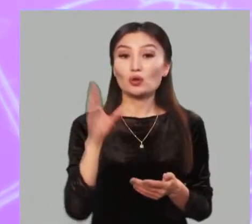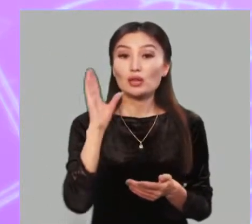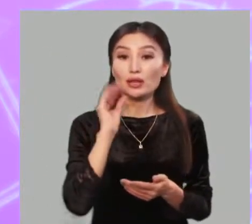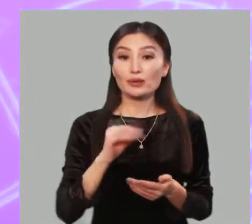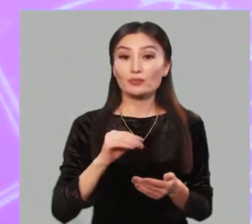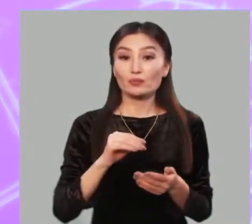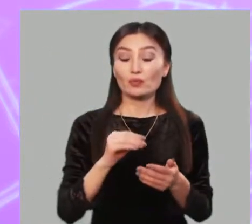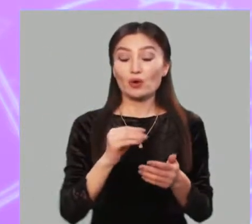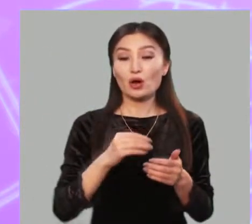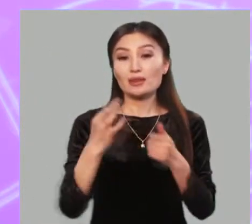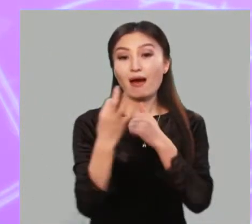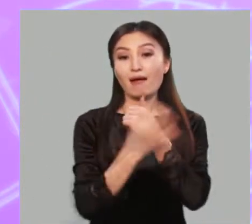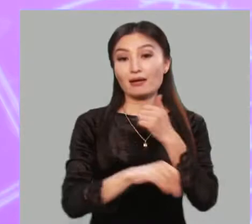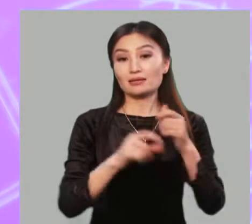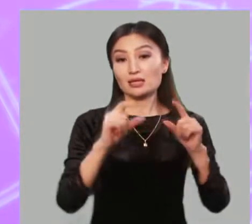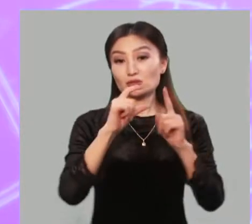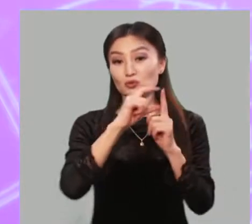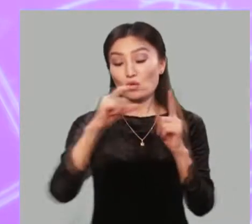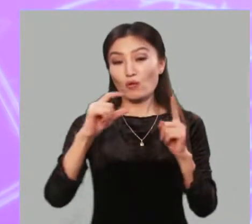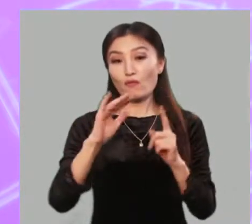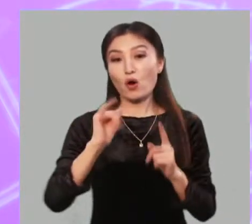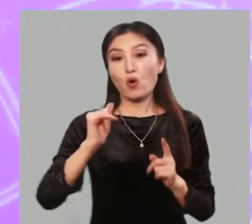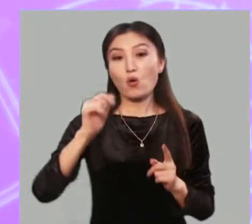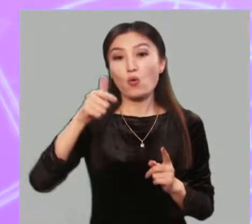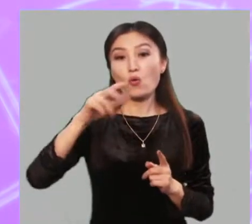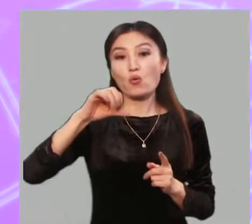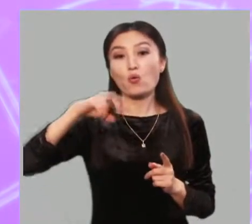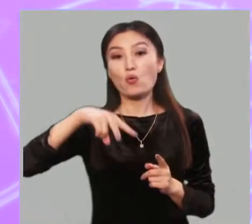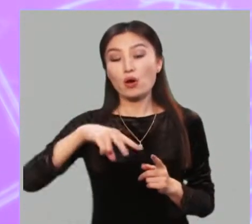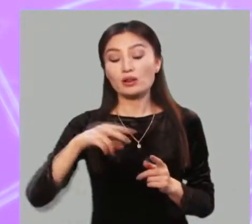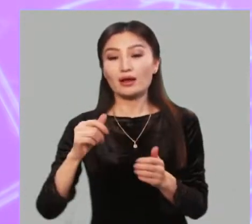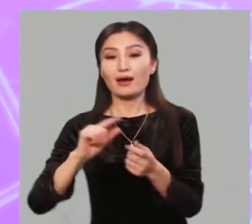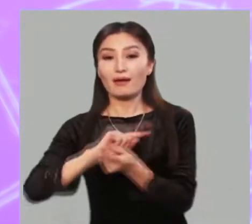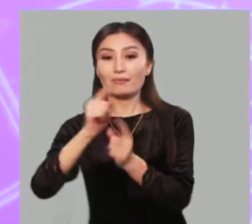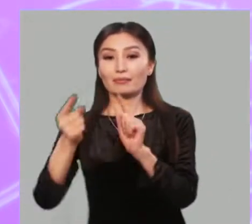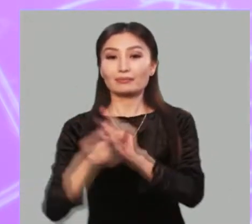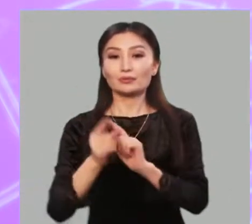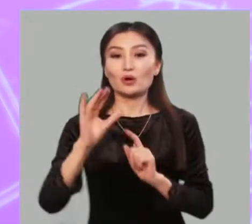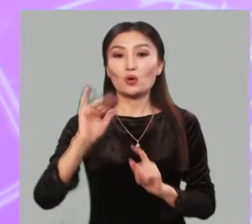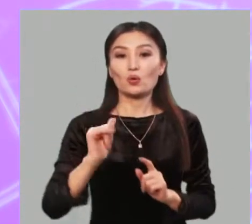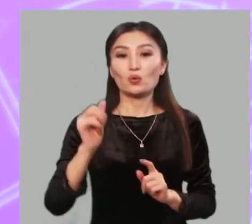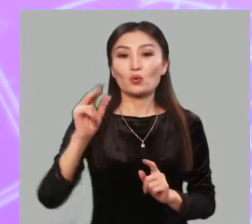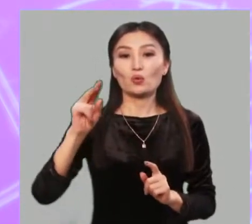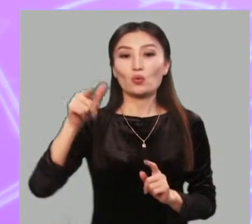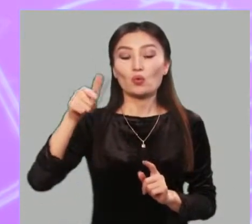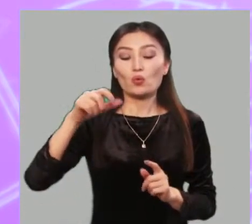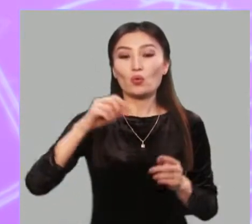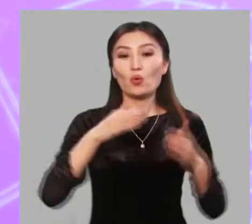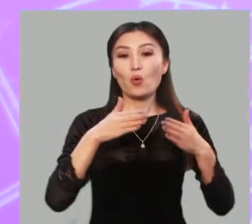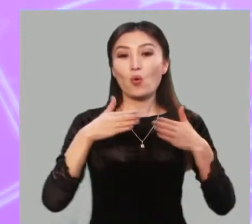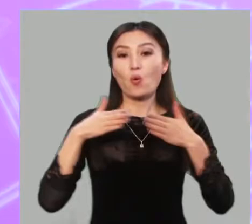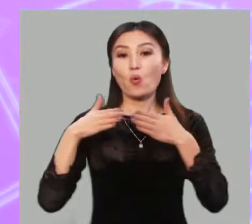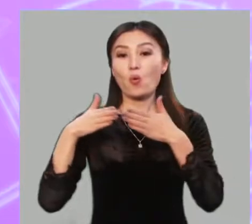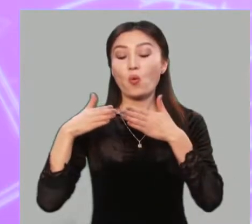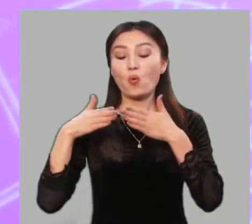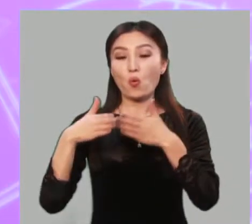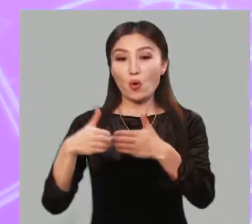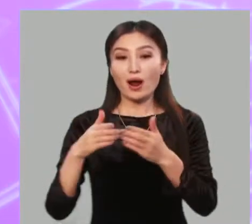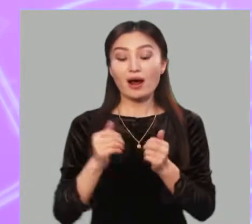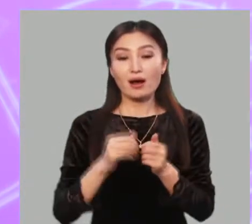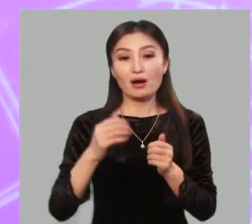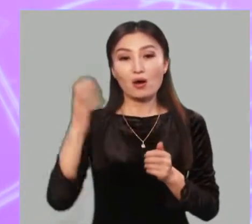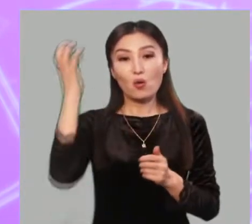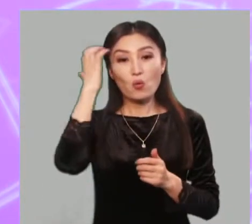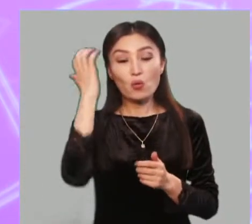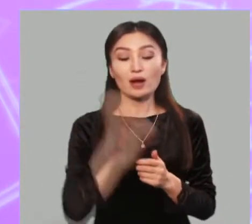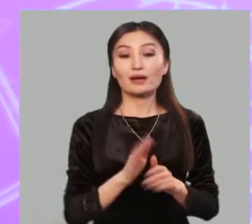встать на конец слова «угол», как тут же угол превратился в уголь. И таких